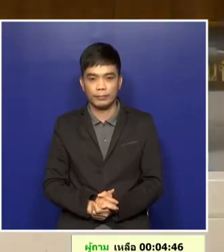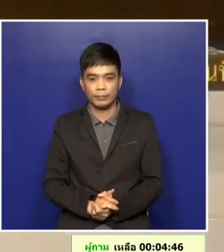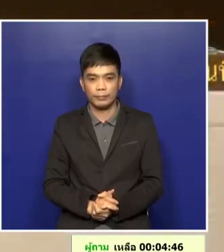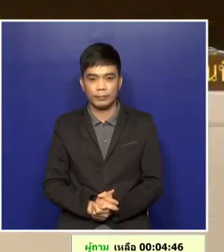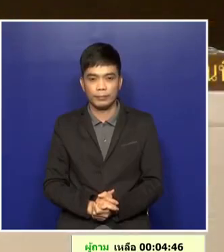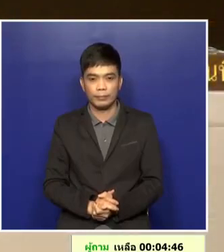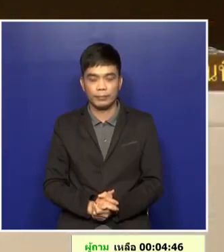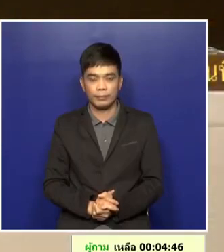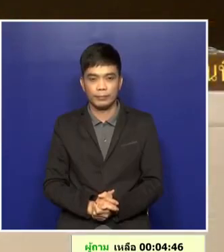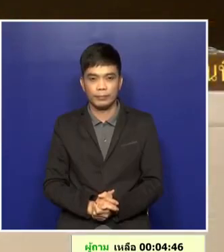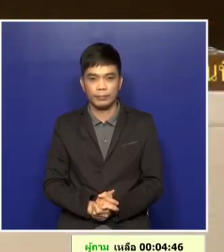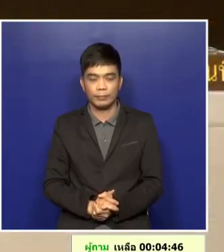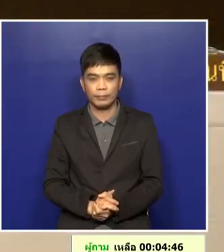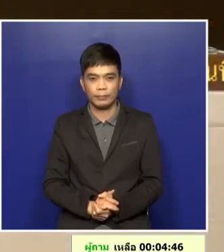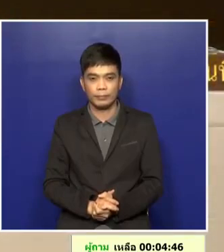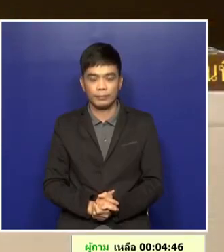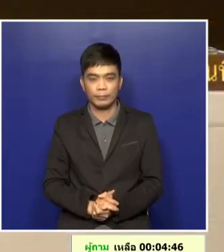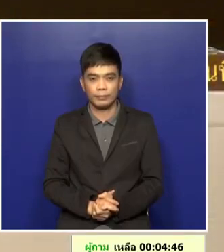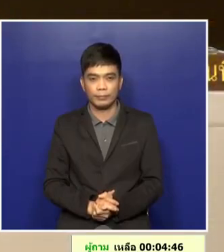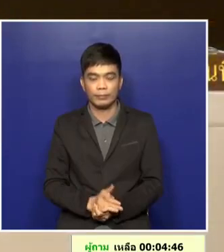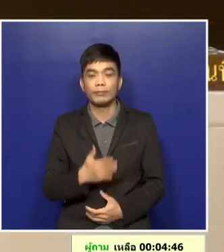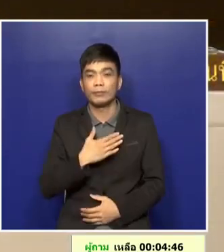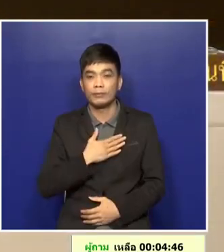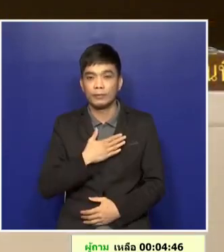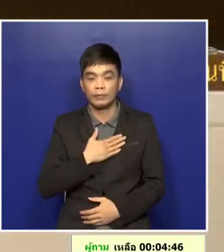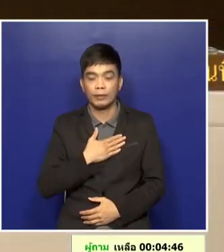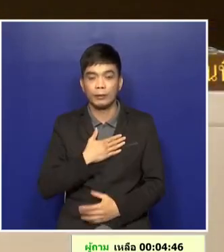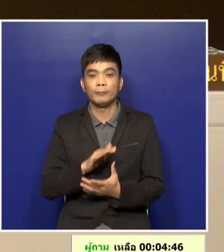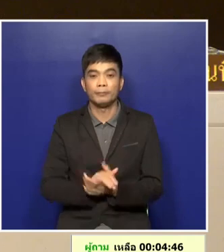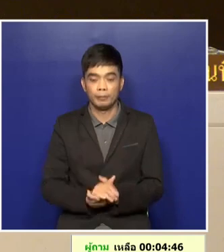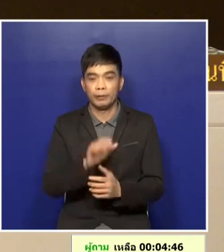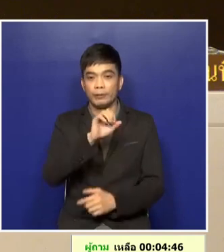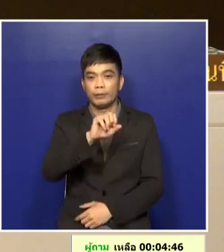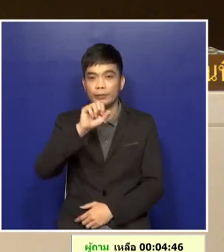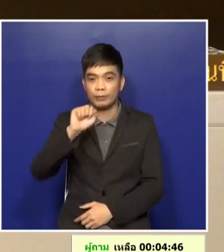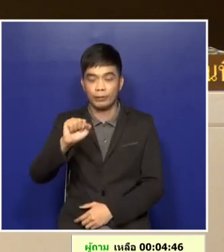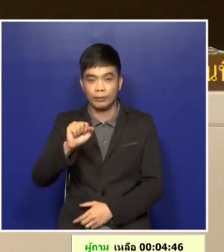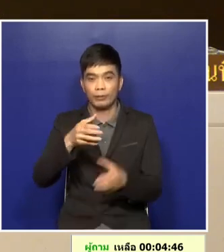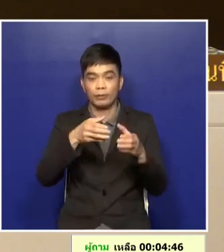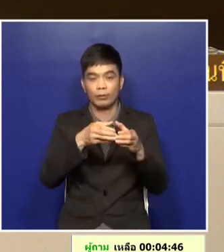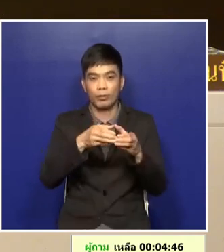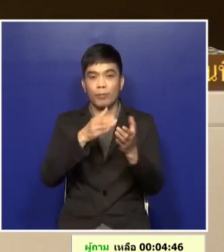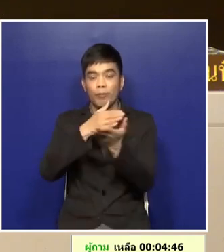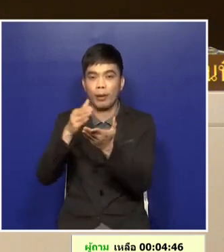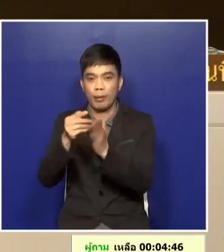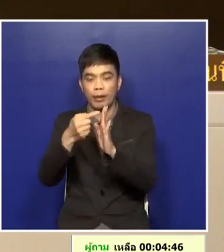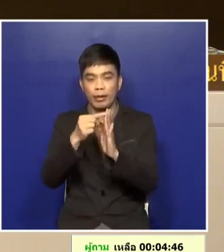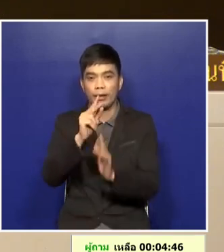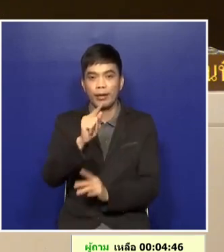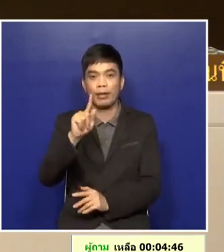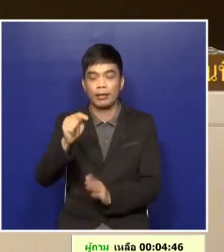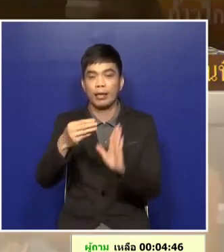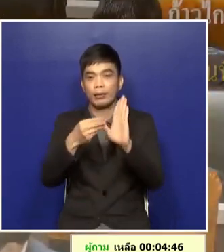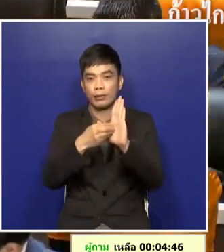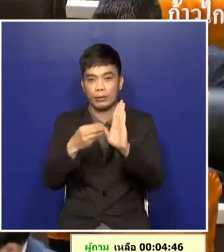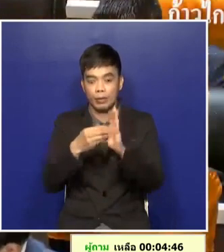ามสุดท้ายครับ ครับท่านประธานที่เคารพผมนายท่าพิภพลิมจิตกรสมาชิกสภาผู้แทนราษฎรแบบแบ่งเขตกรุงเทพมหานครพ